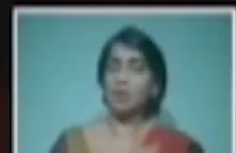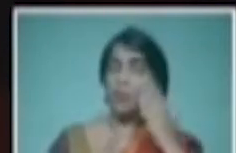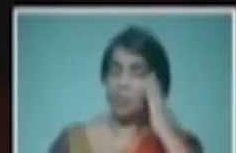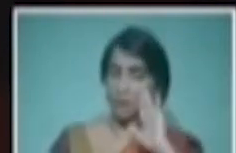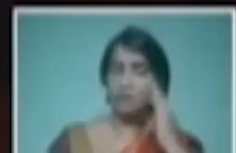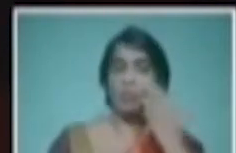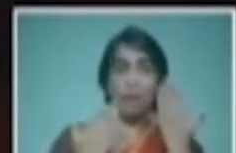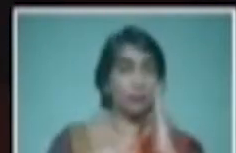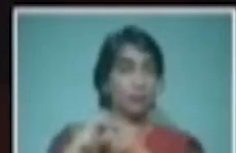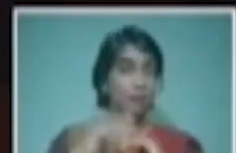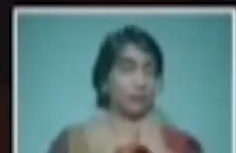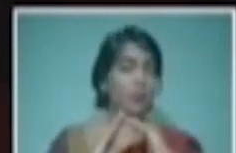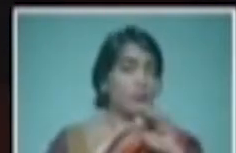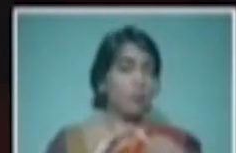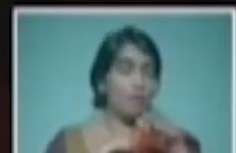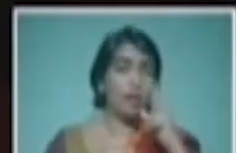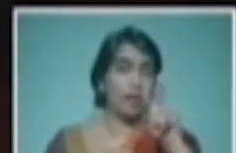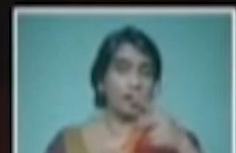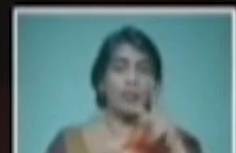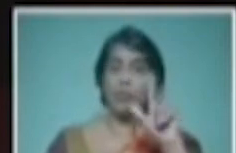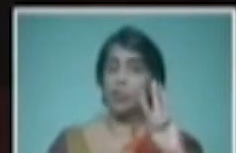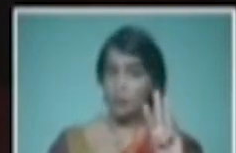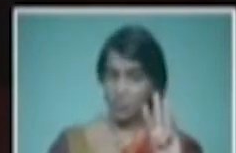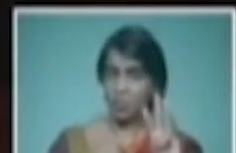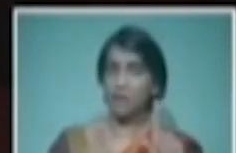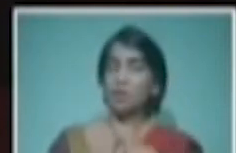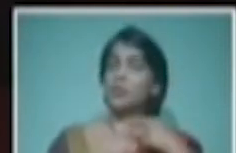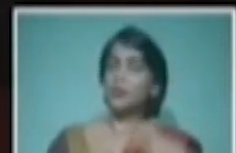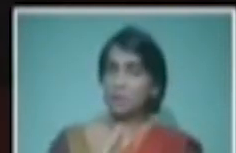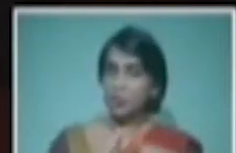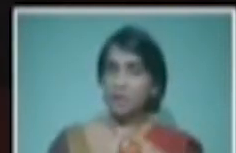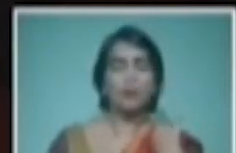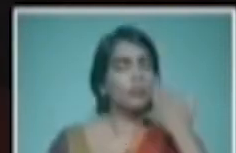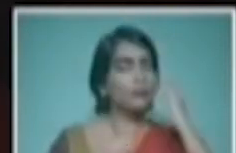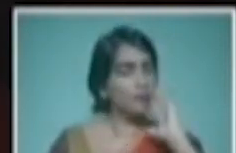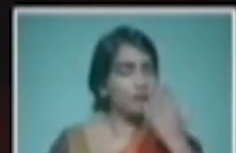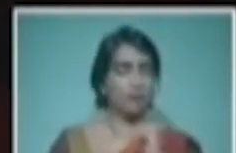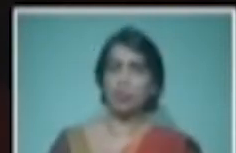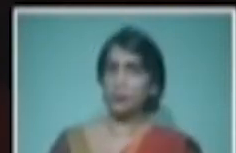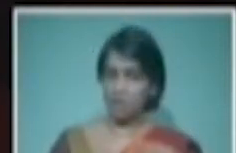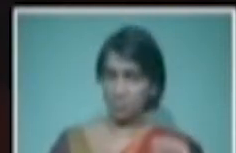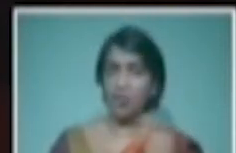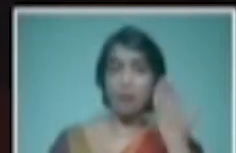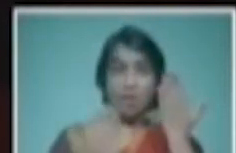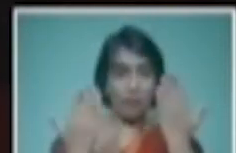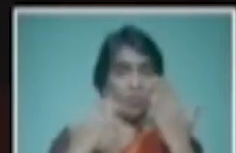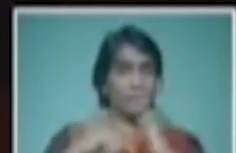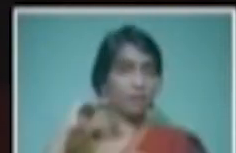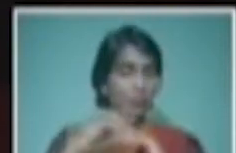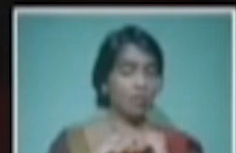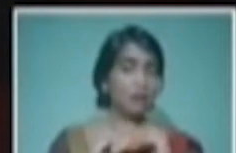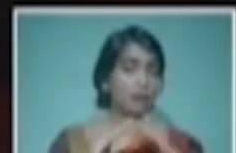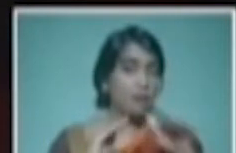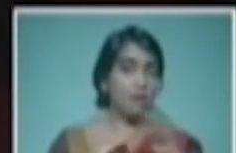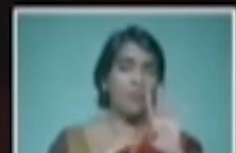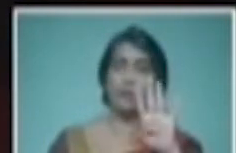का हस्तकर्मान तगम्मान ये वाके में श्रीलंका वे संप्रदाय का नोन हस्तकर्मान तगम्मान हतलिस